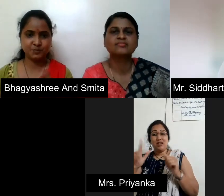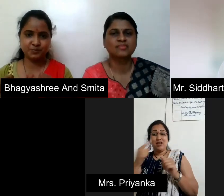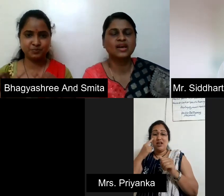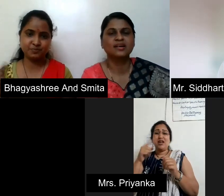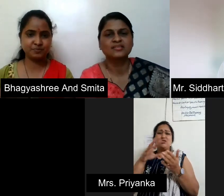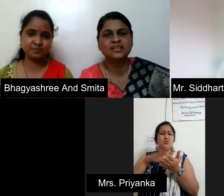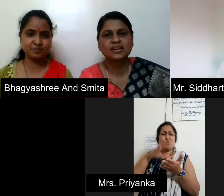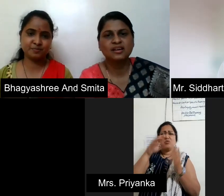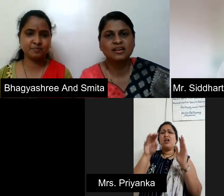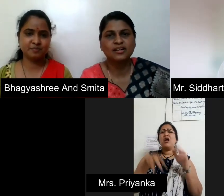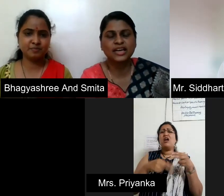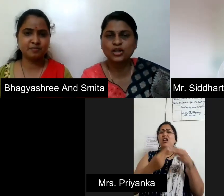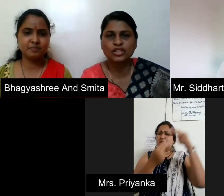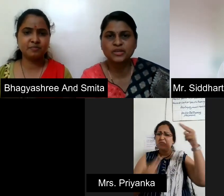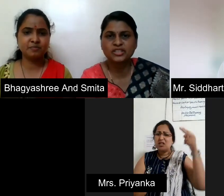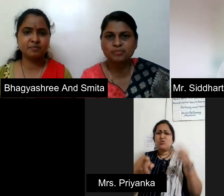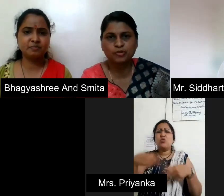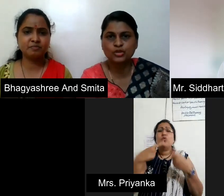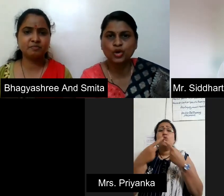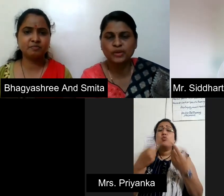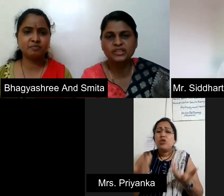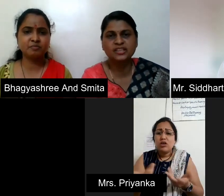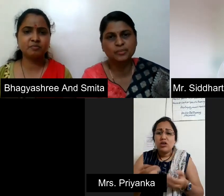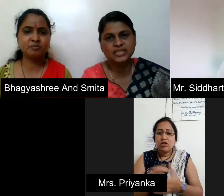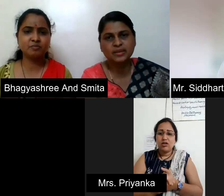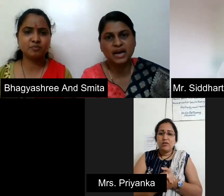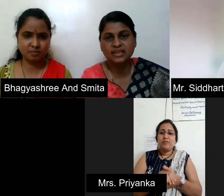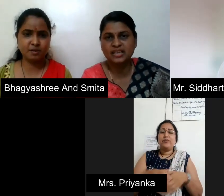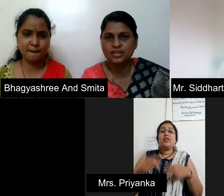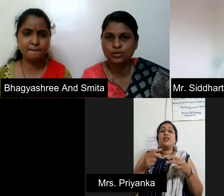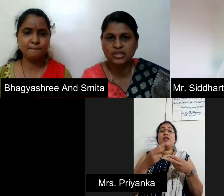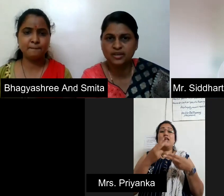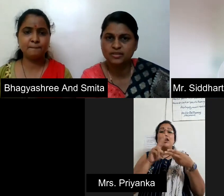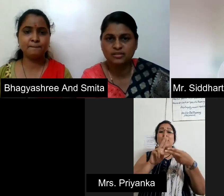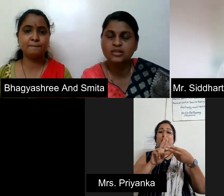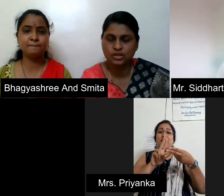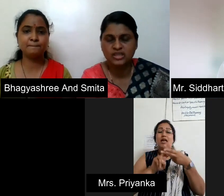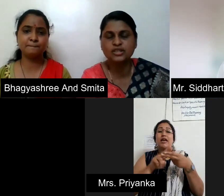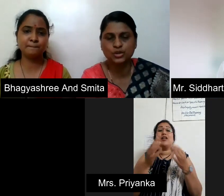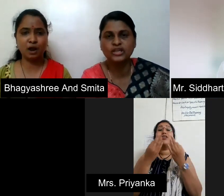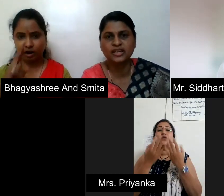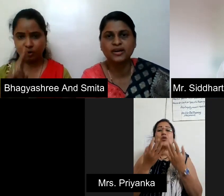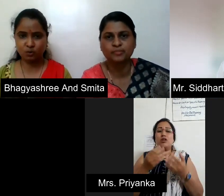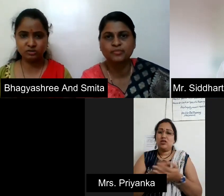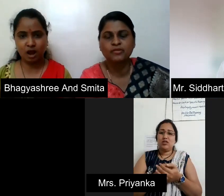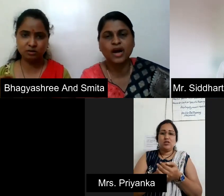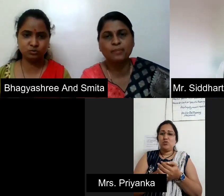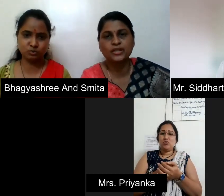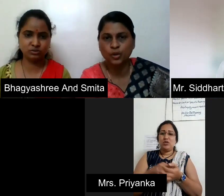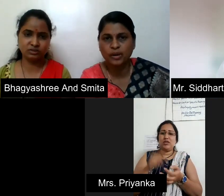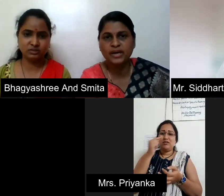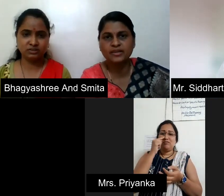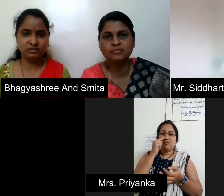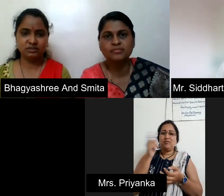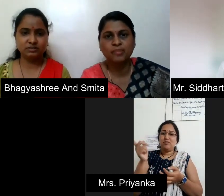बताएं। रेड क्रॉस में जब वो स्कूल में थी तभी से बाल कल्याण संस्थे से जुड़े थे हम। वहां